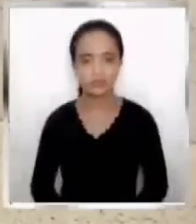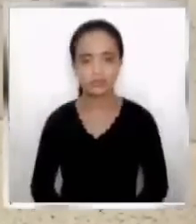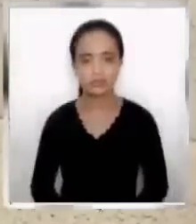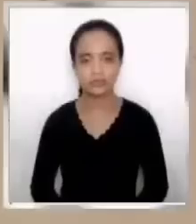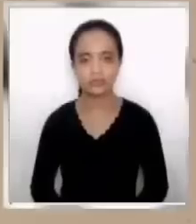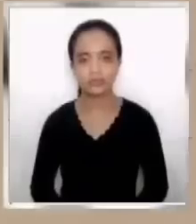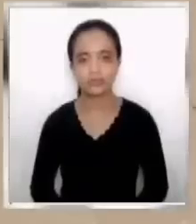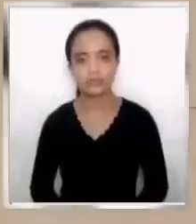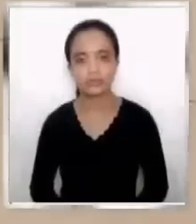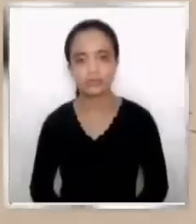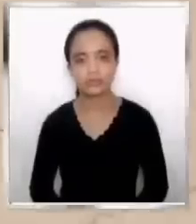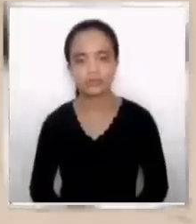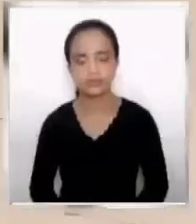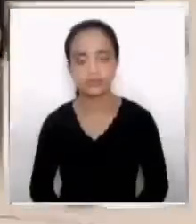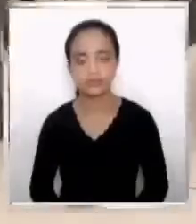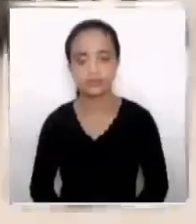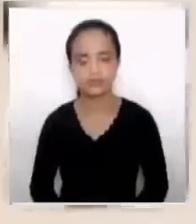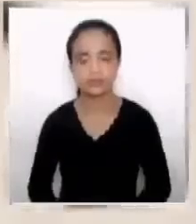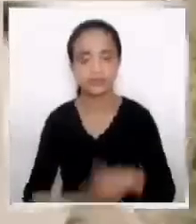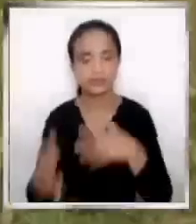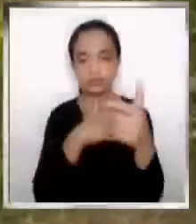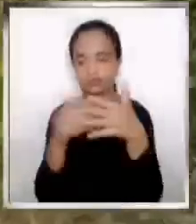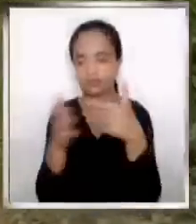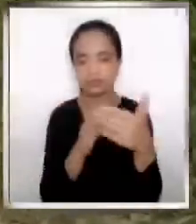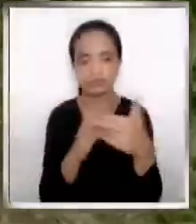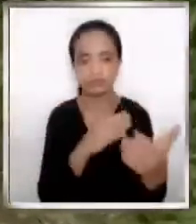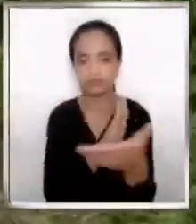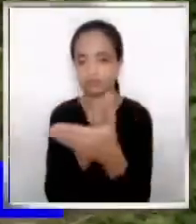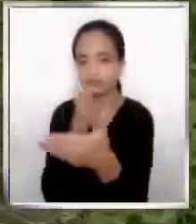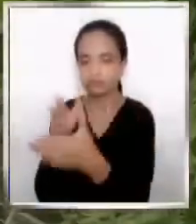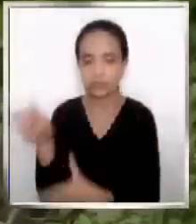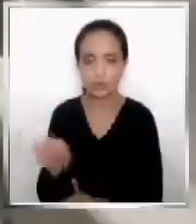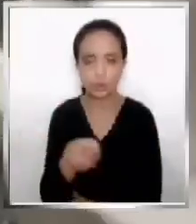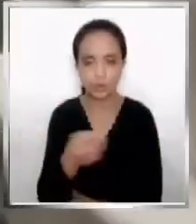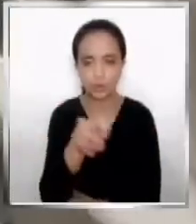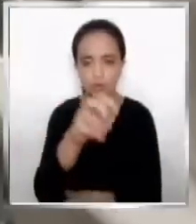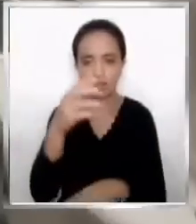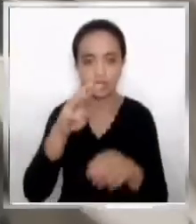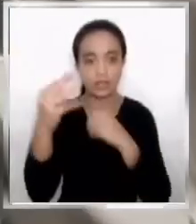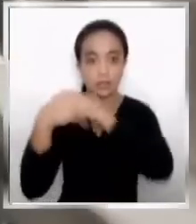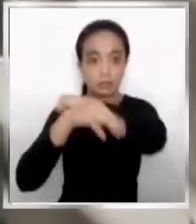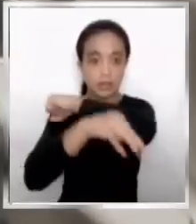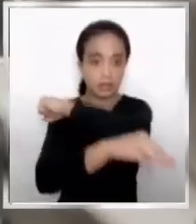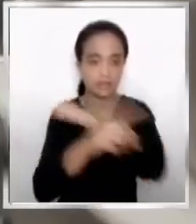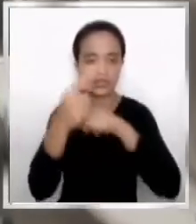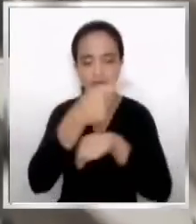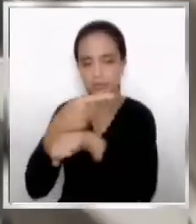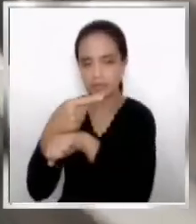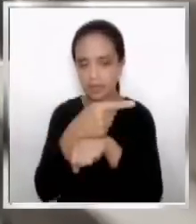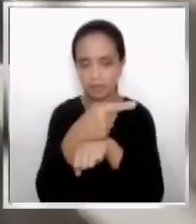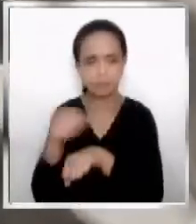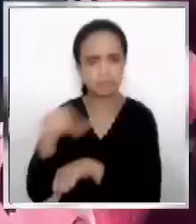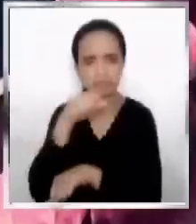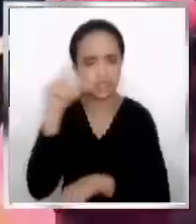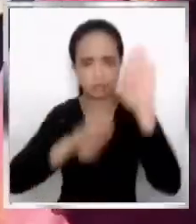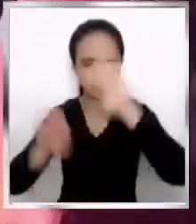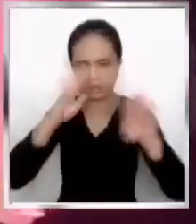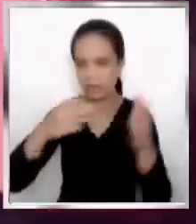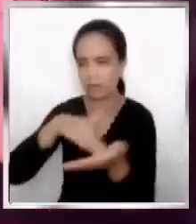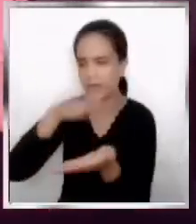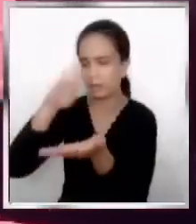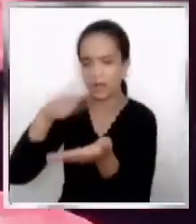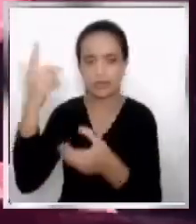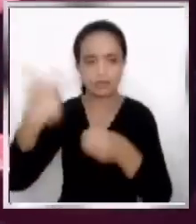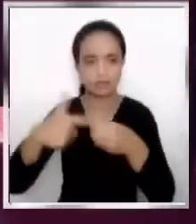kuryente Kahit saan man daw umabot ang road trip ng taga Mariveles mataa na si Albert hindi niya problema ang tumataas na presyo ng gasolina Para kasi